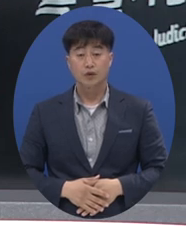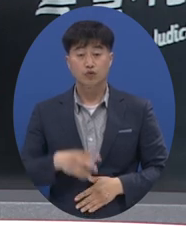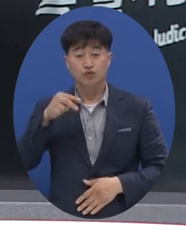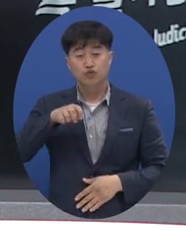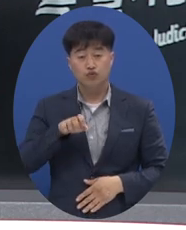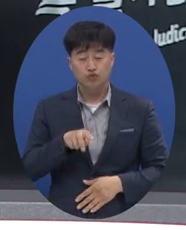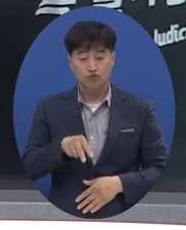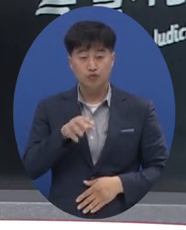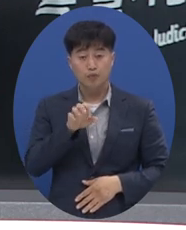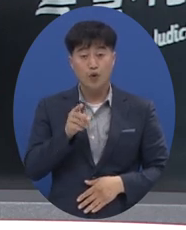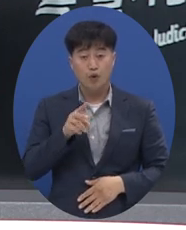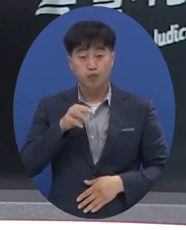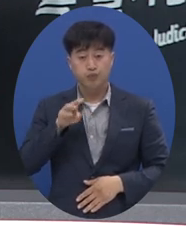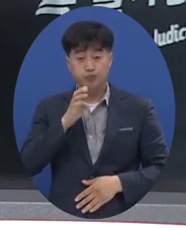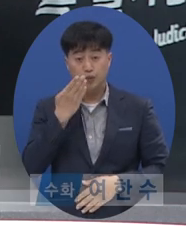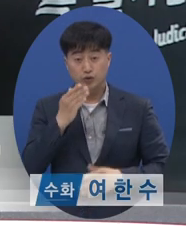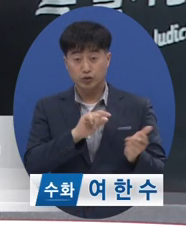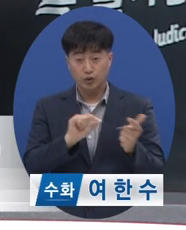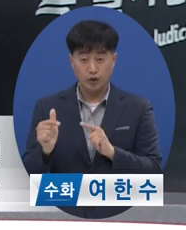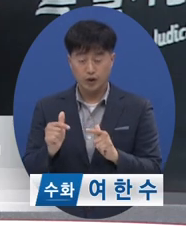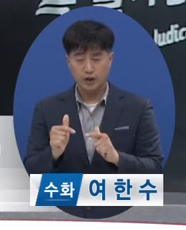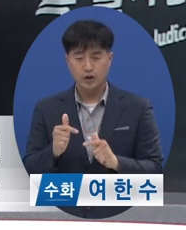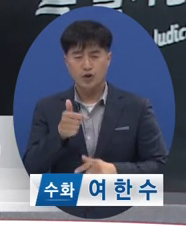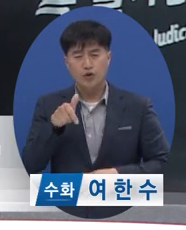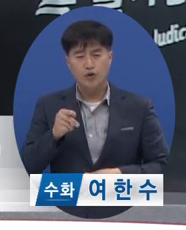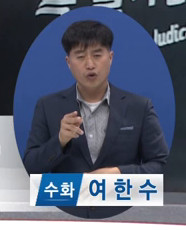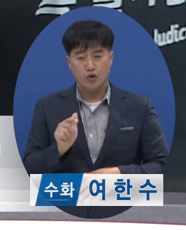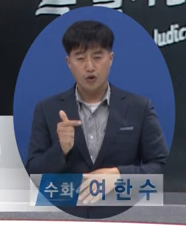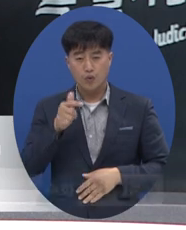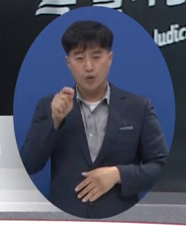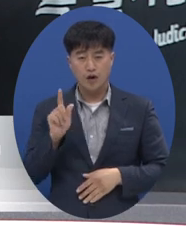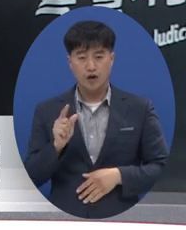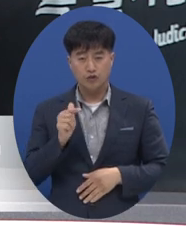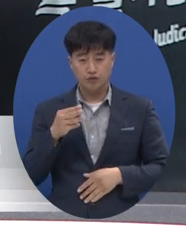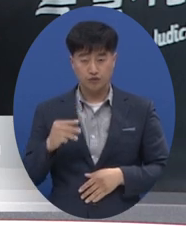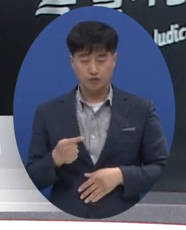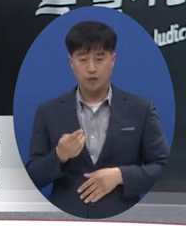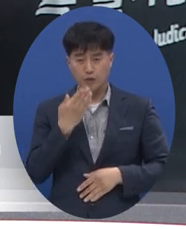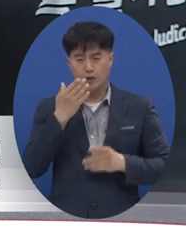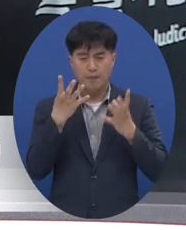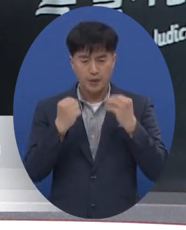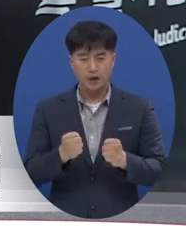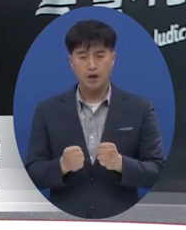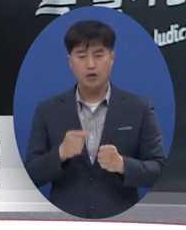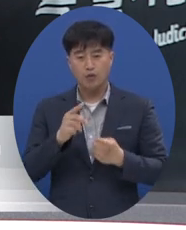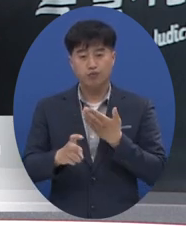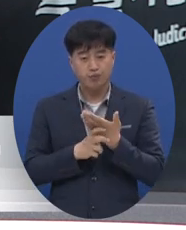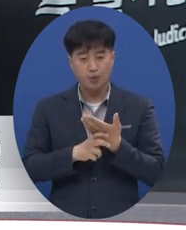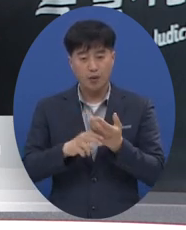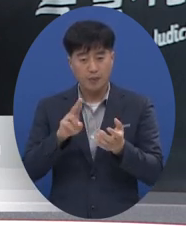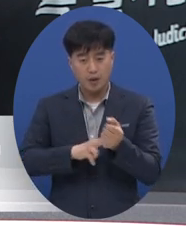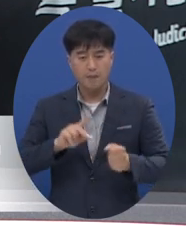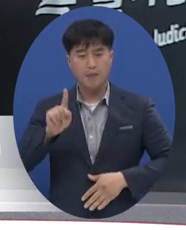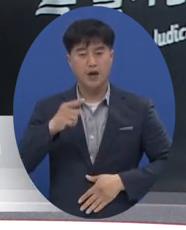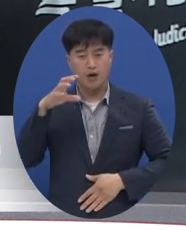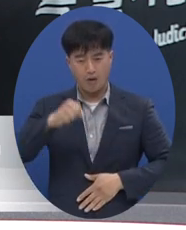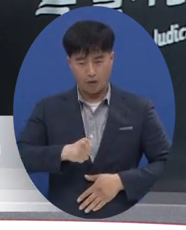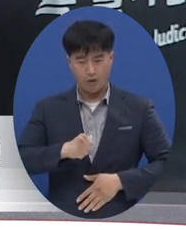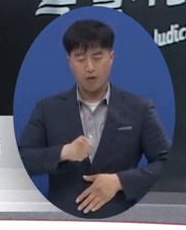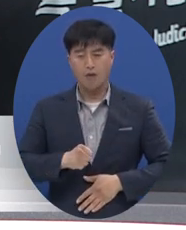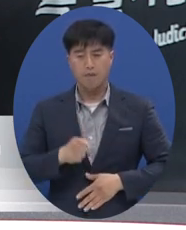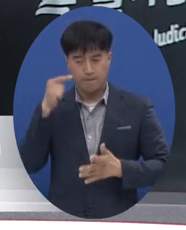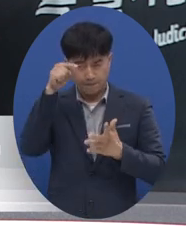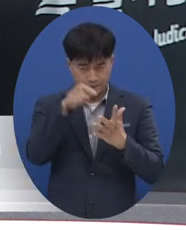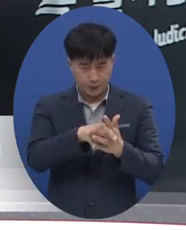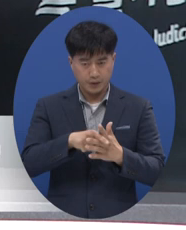슈퍼푸드로 알려진 견과류 즐겨 먹는 분들 많을 텐데요. 이 견과류를 불법 제조 판매해 무려 100억대 수익을 올린 업자가 경기도 수사에 덜미를